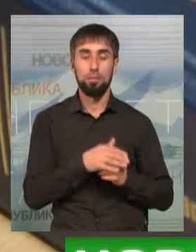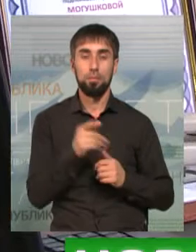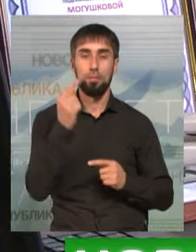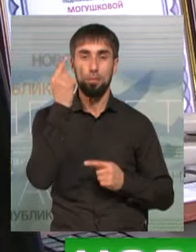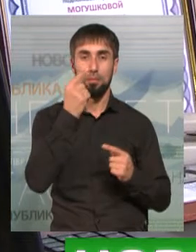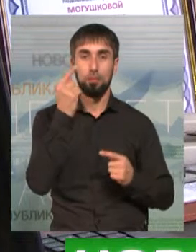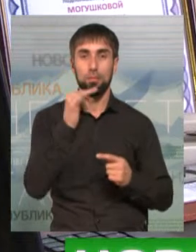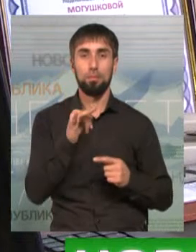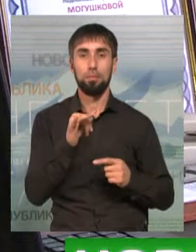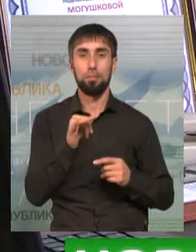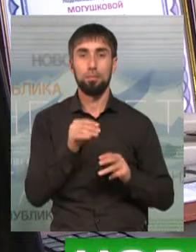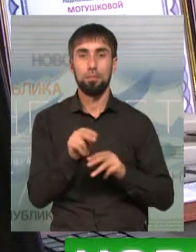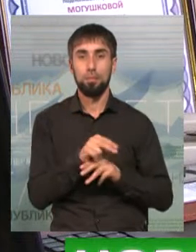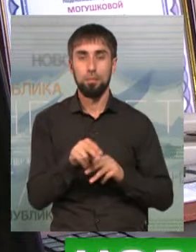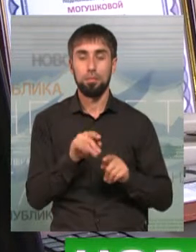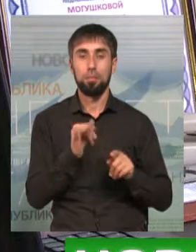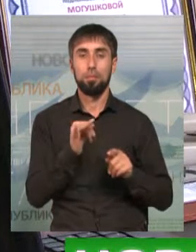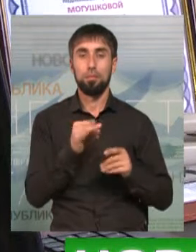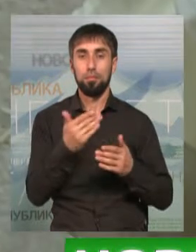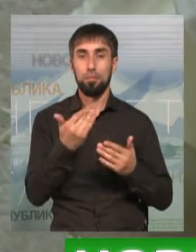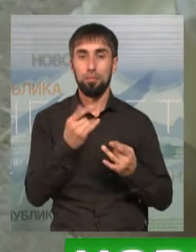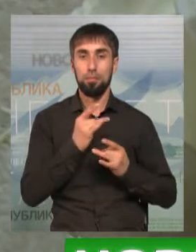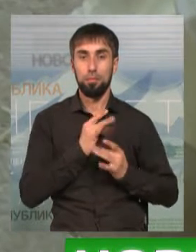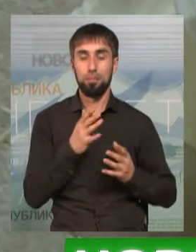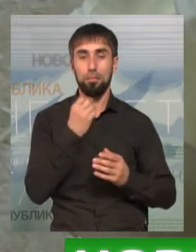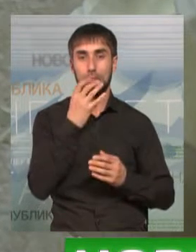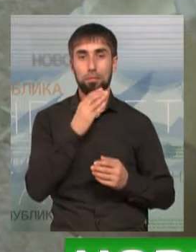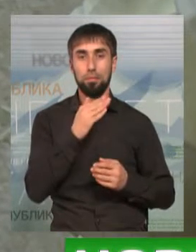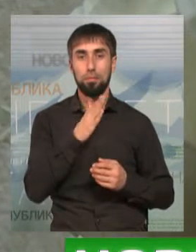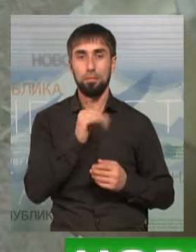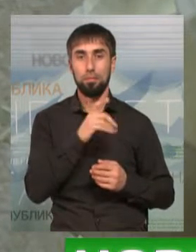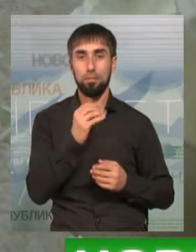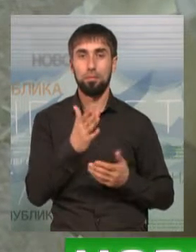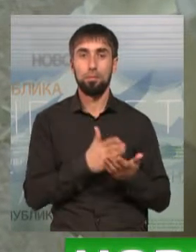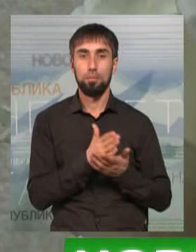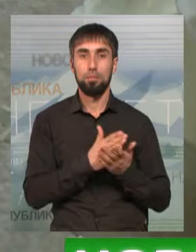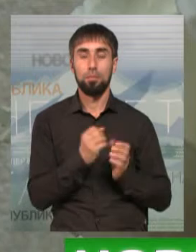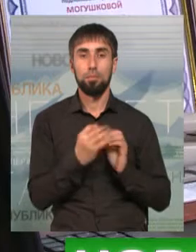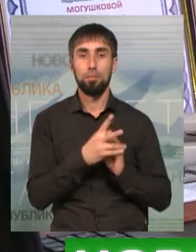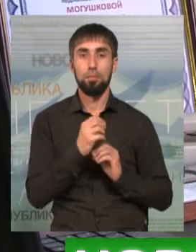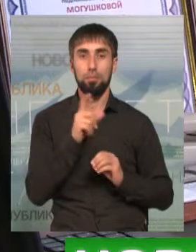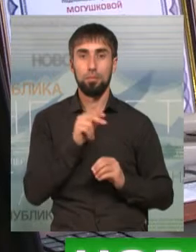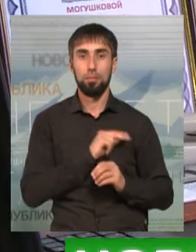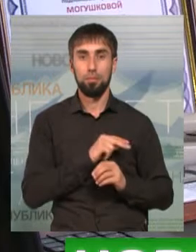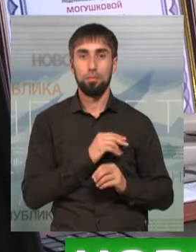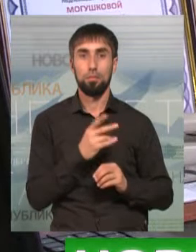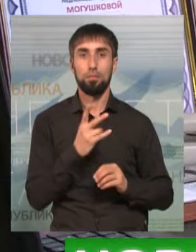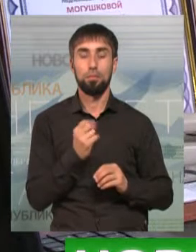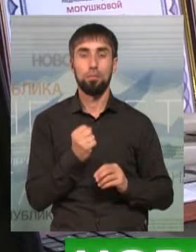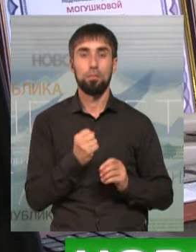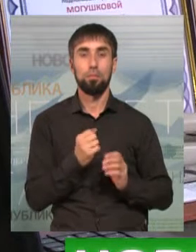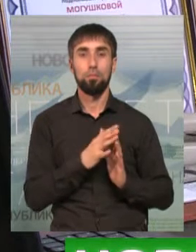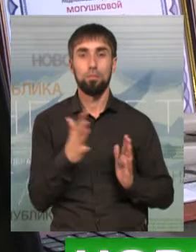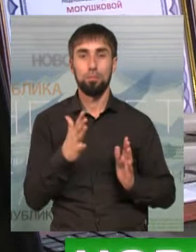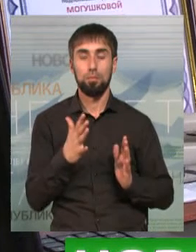в одном лице. Как напоминание о том, что сегодня праздник, цветы в вазе. Лейла на службе больше 15 лет. Намного легче